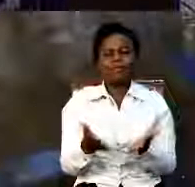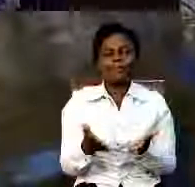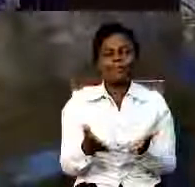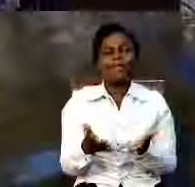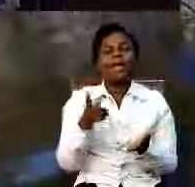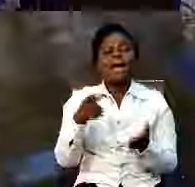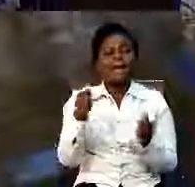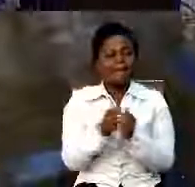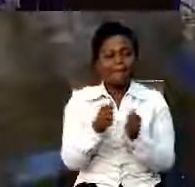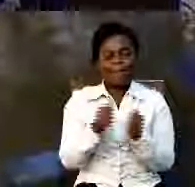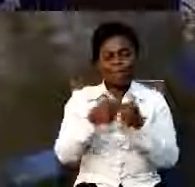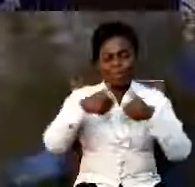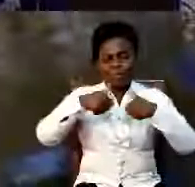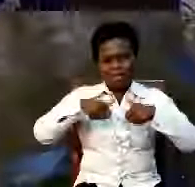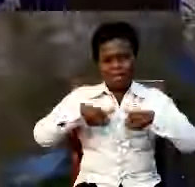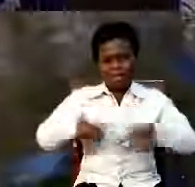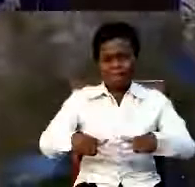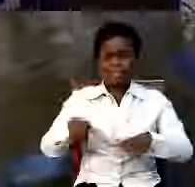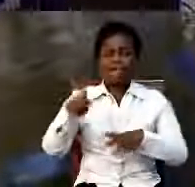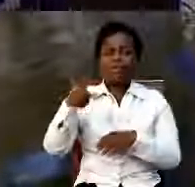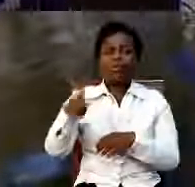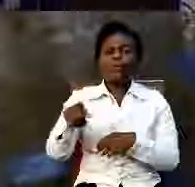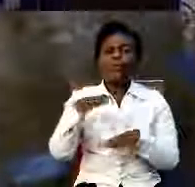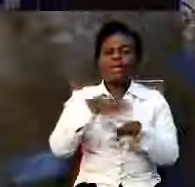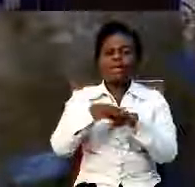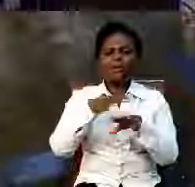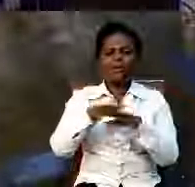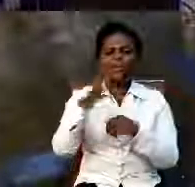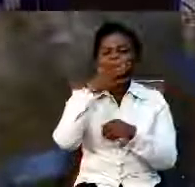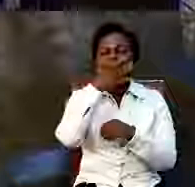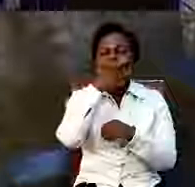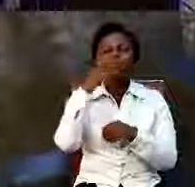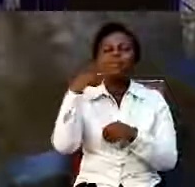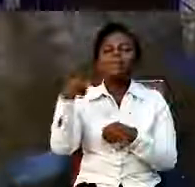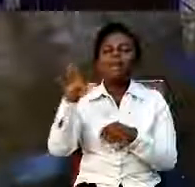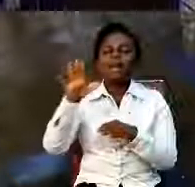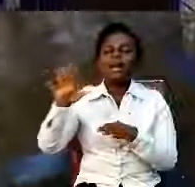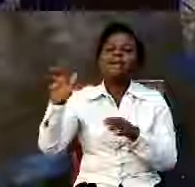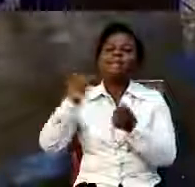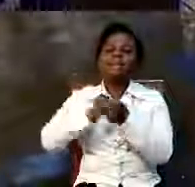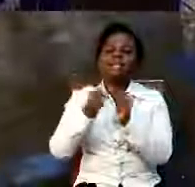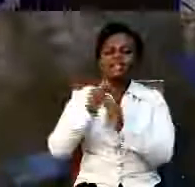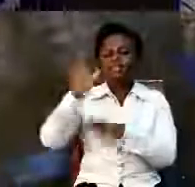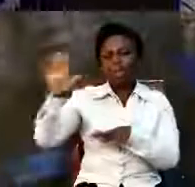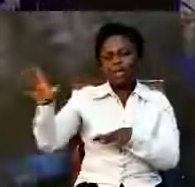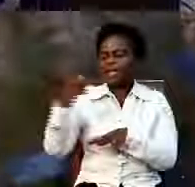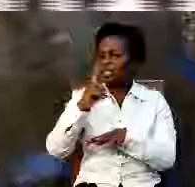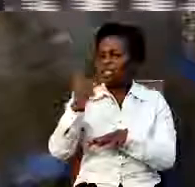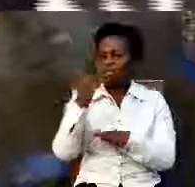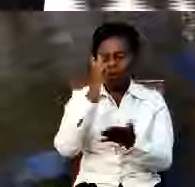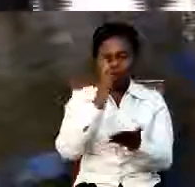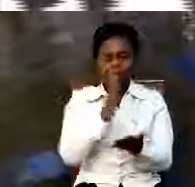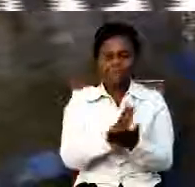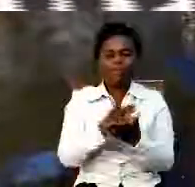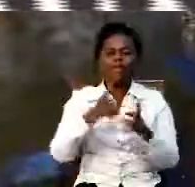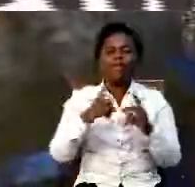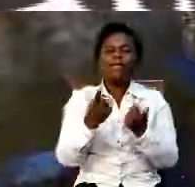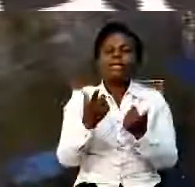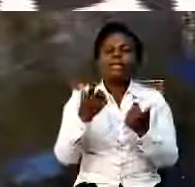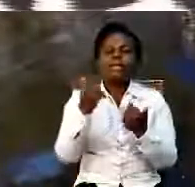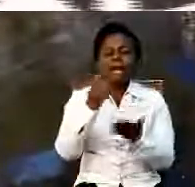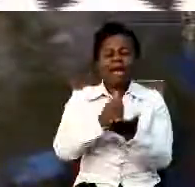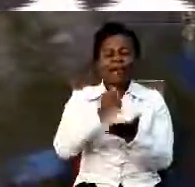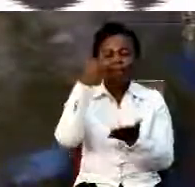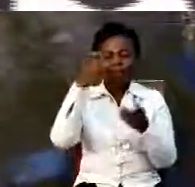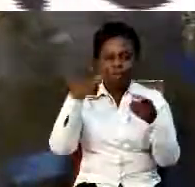Haya mambo tunajikaza. Huyu anayewaambia jamani ni mwanamume ambaye na yeye ana matatizo na yeye sio mkamilifu. Lakini nimeamua